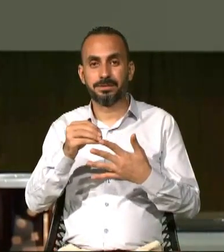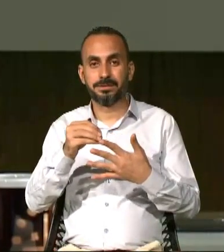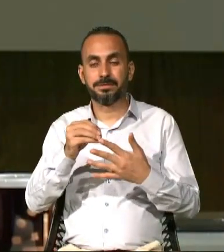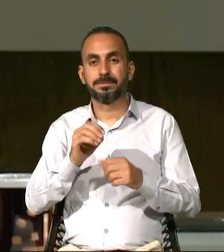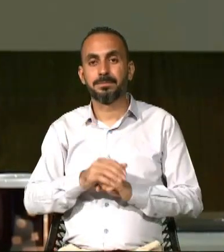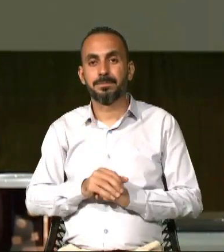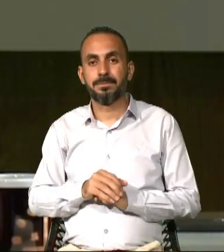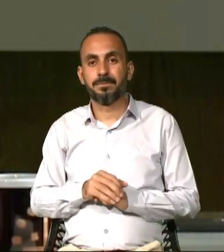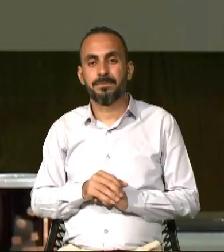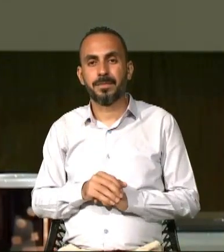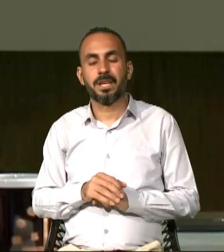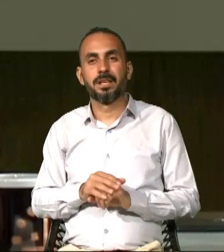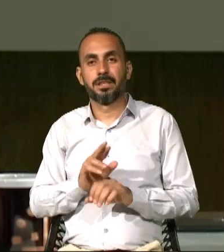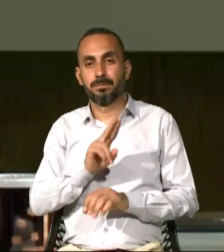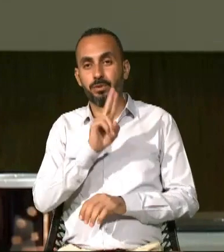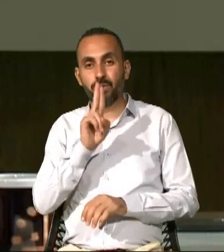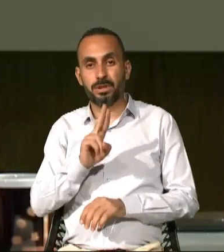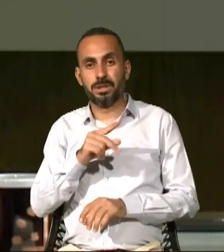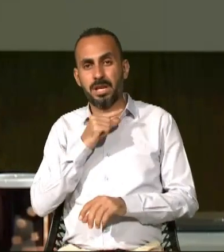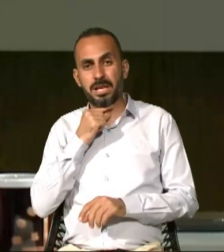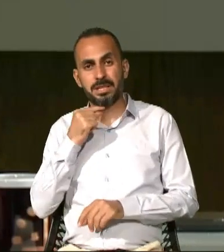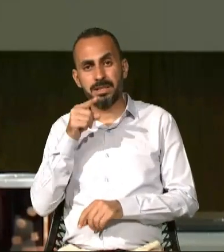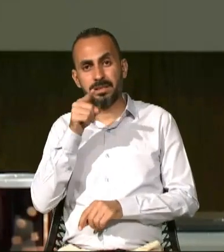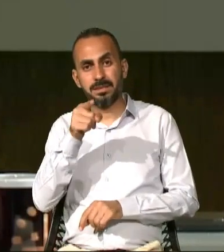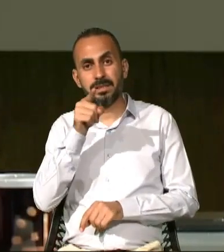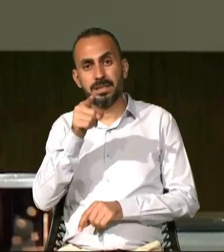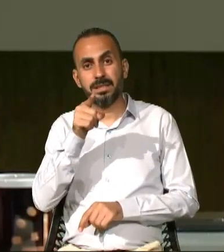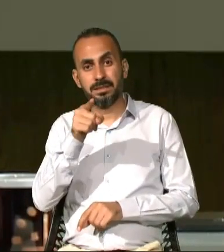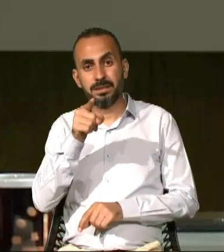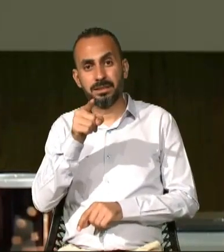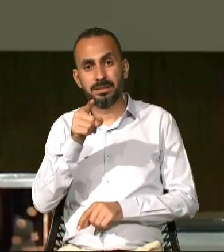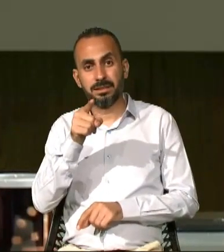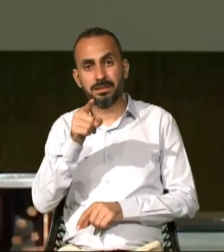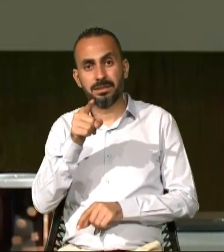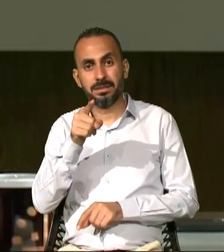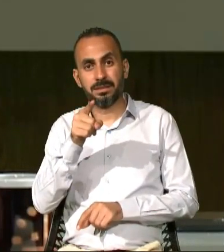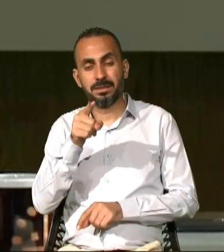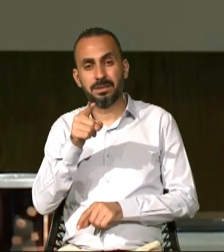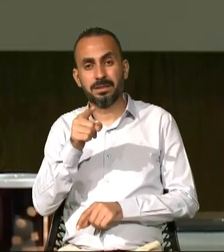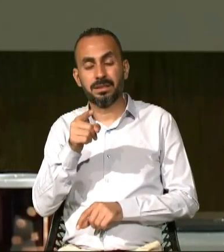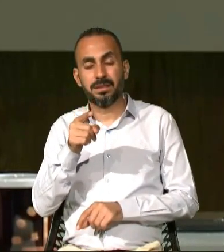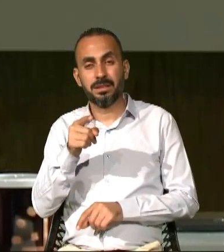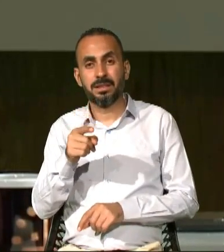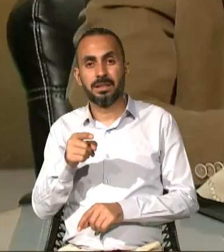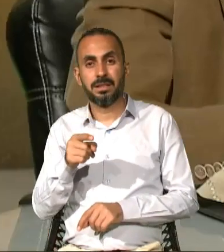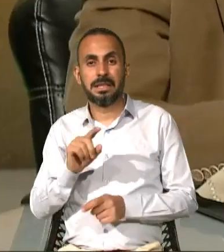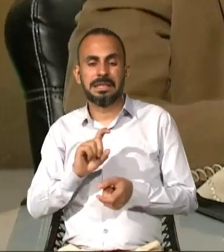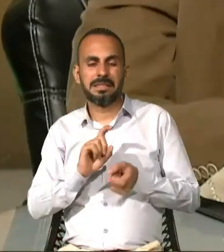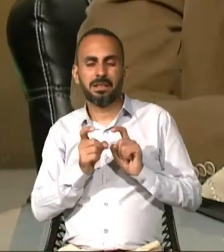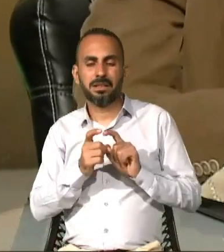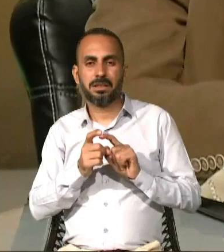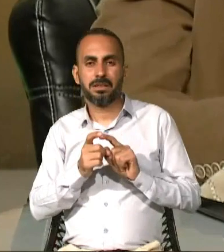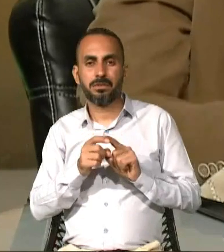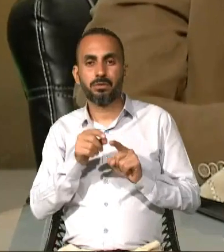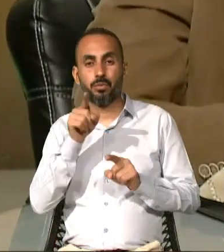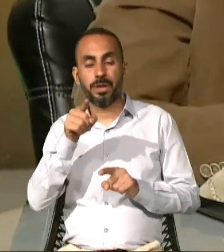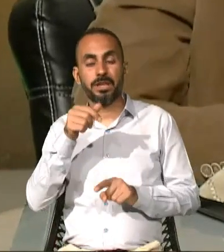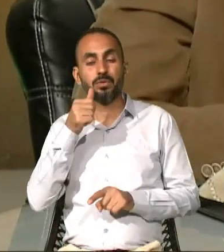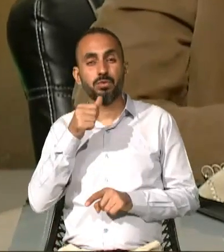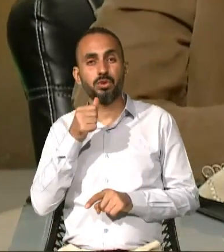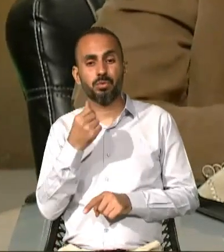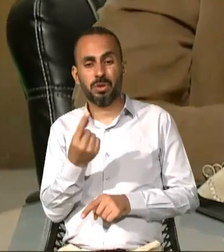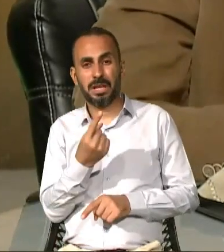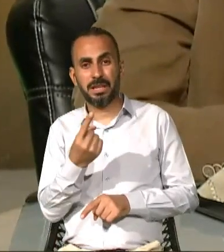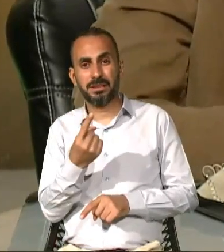كامل هل انت خدت حكايه الصبر دي بسهوله ولا برضه تعبت شويه؟ بص يا سيس اتعلمت خليني